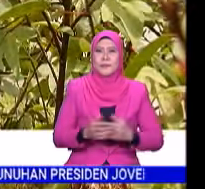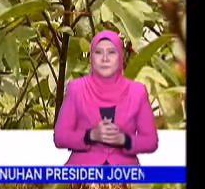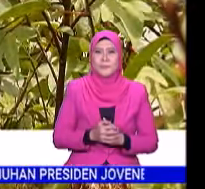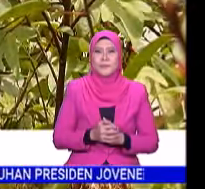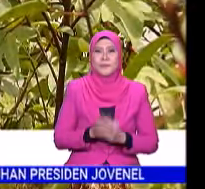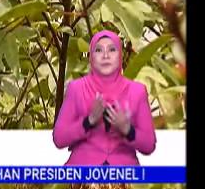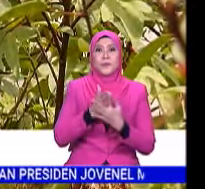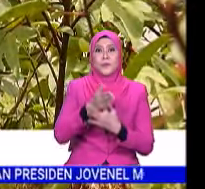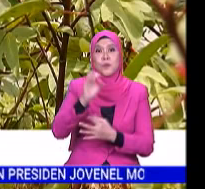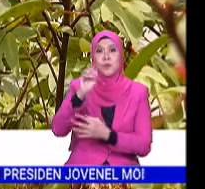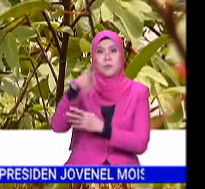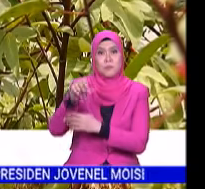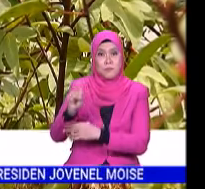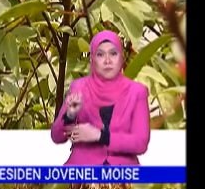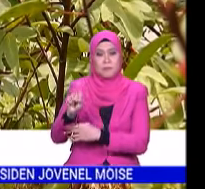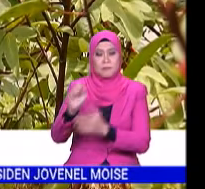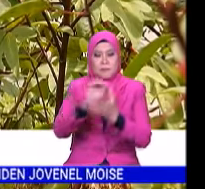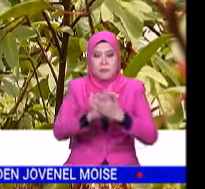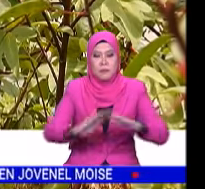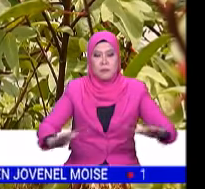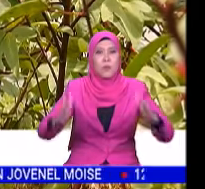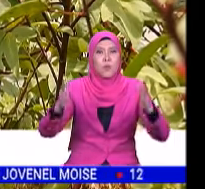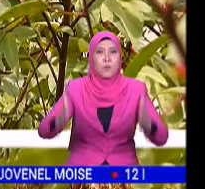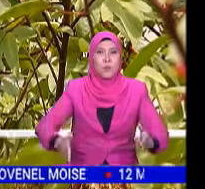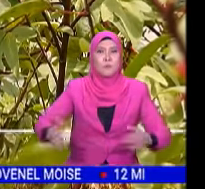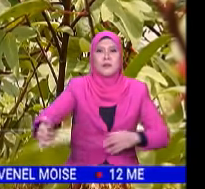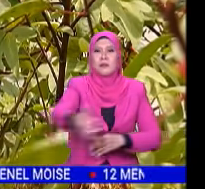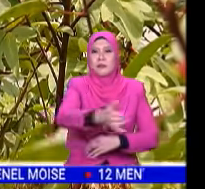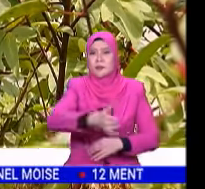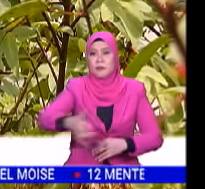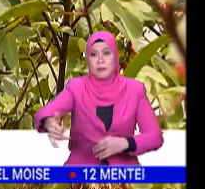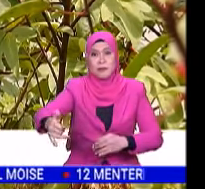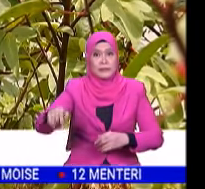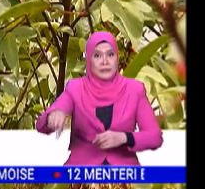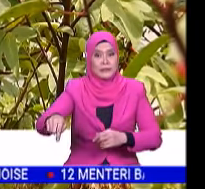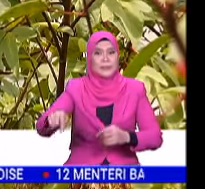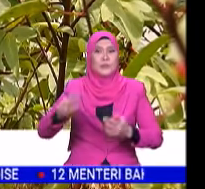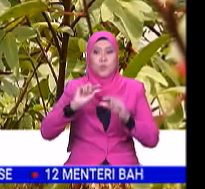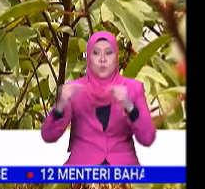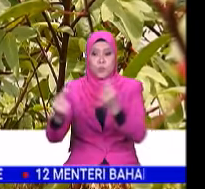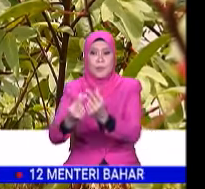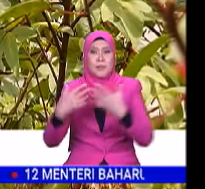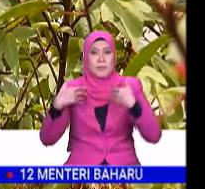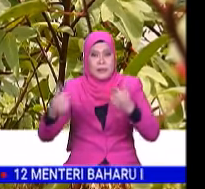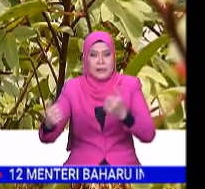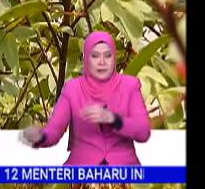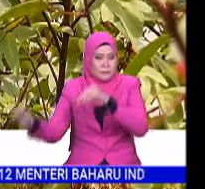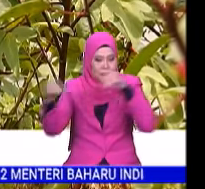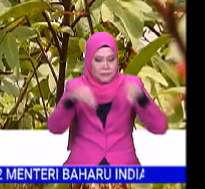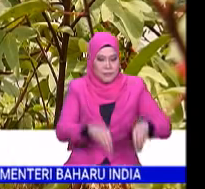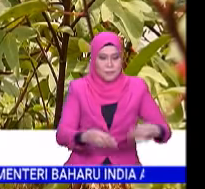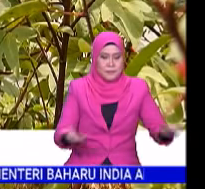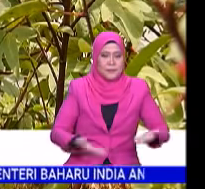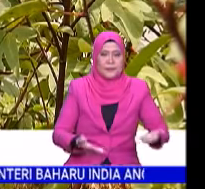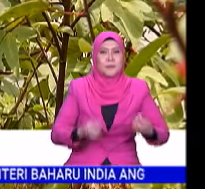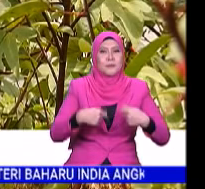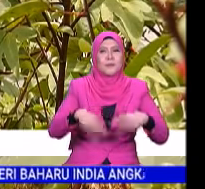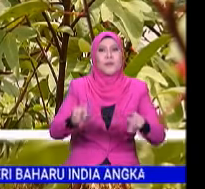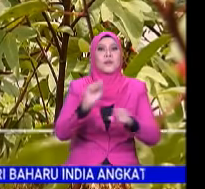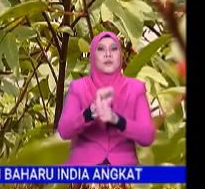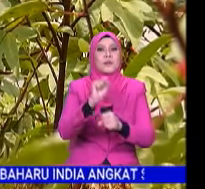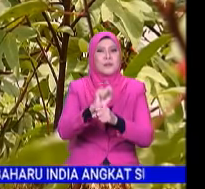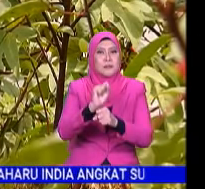Menerusi operasi bersepadu menyelamat gelandangan, membawakan golongan yang sihat ke lokasi ini dan diberikan peluang